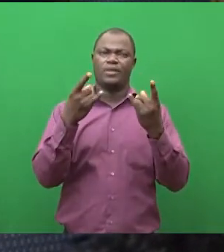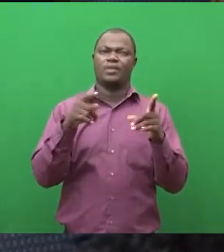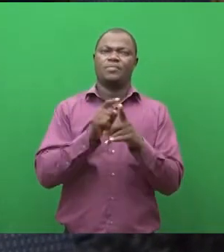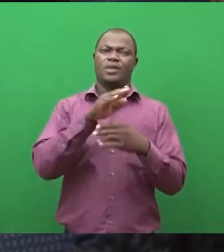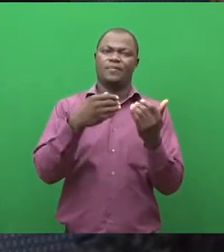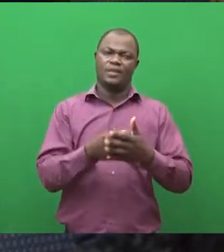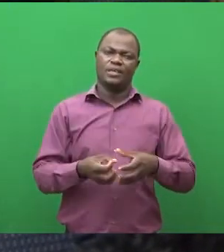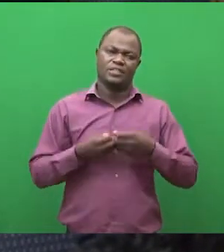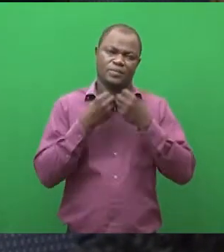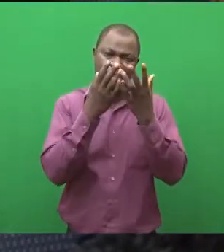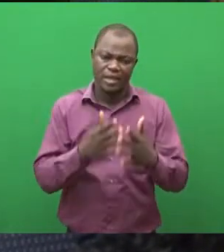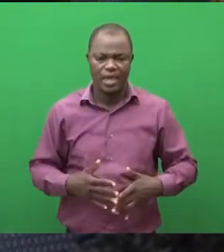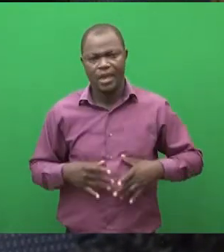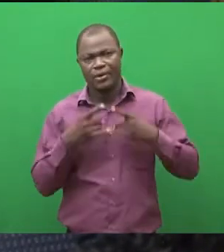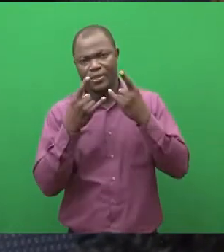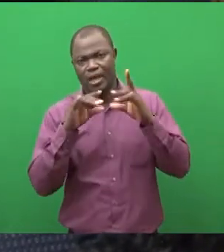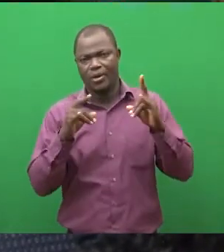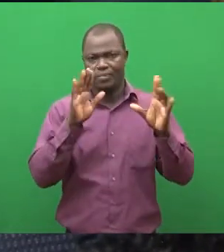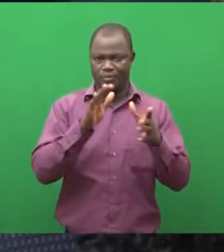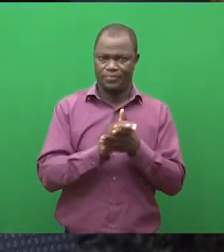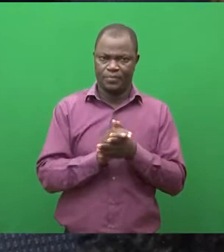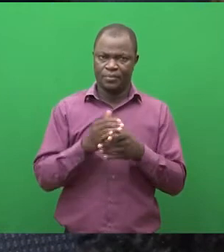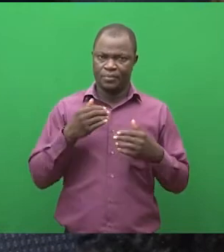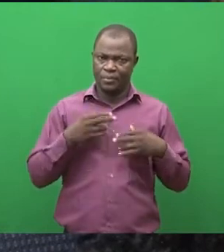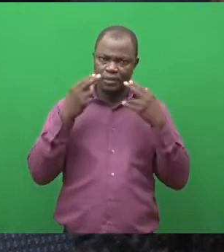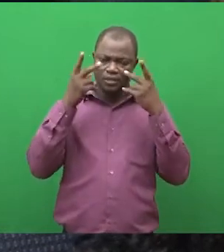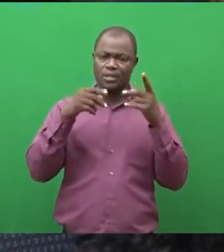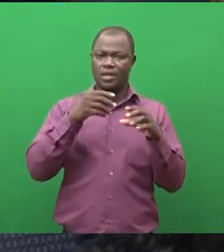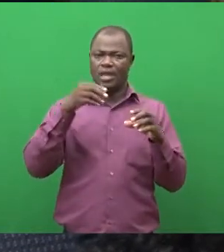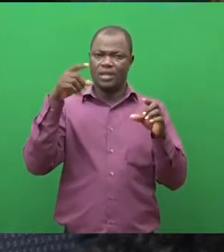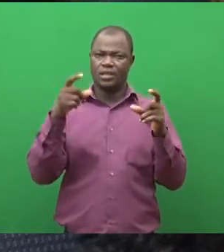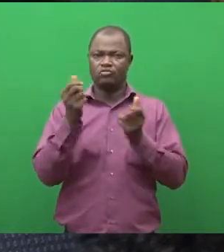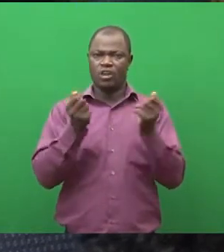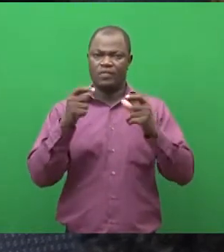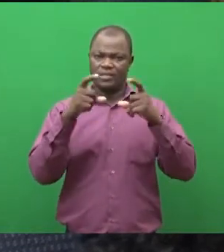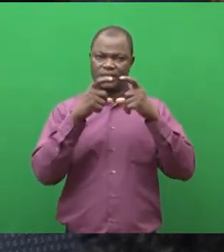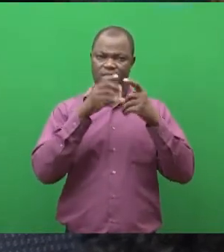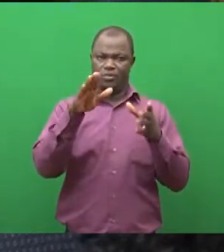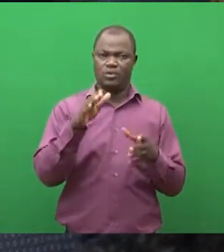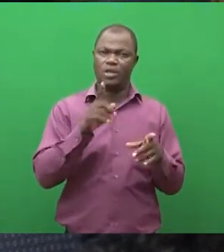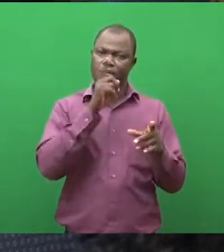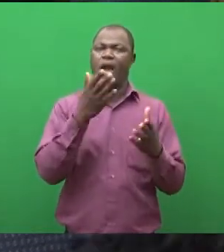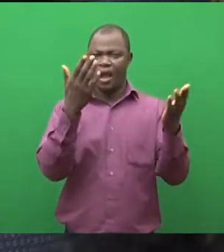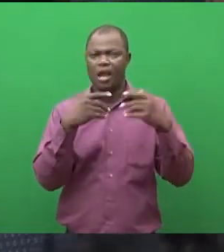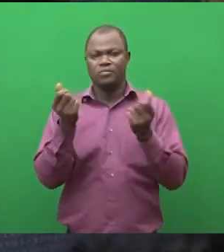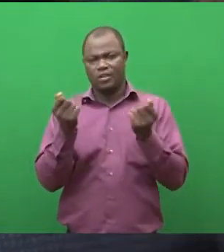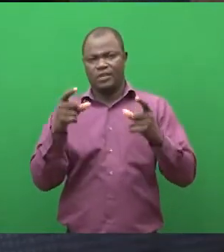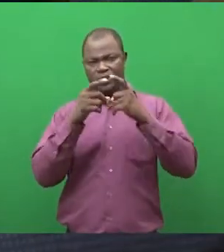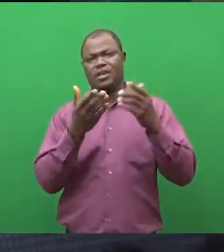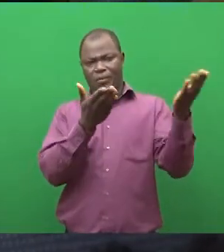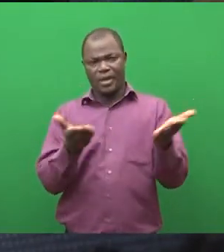vachishambadzawo zveutano tinosangana neve kana vemalicense ekuti memadrivers license kuti yaimutore